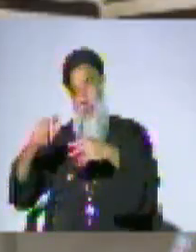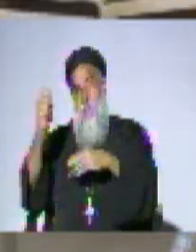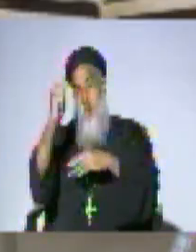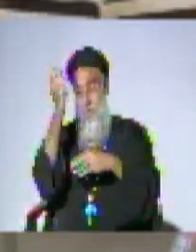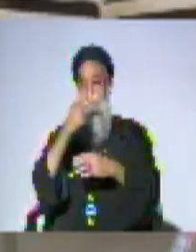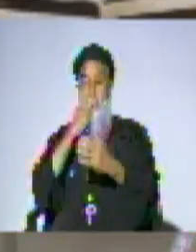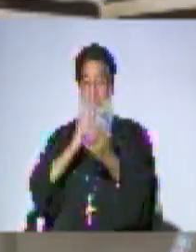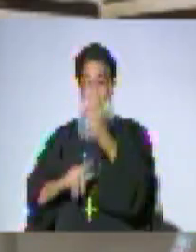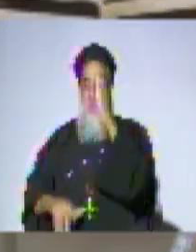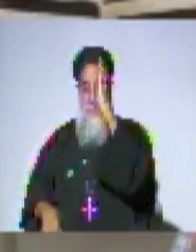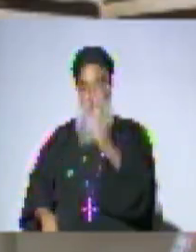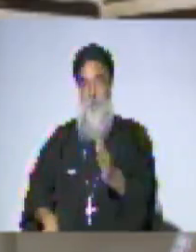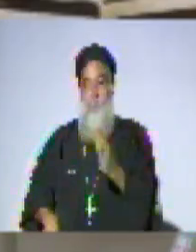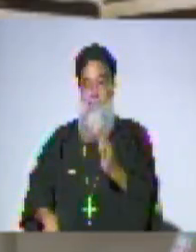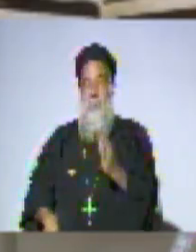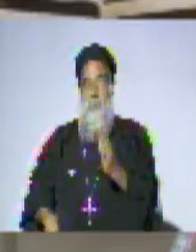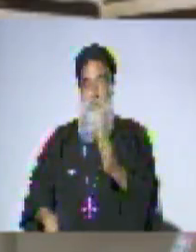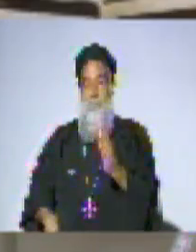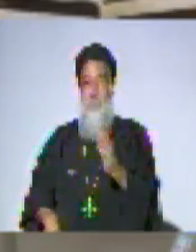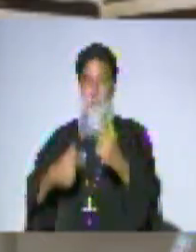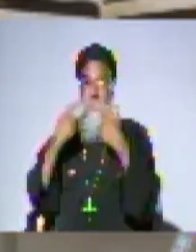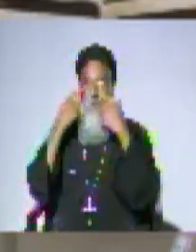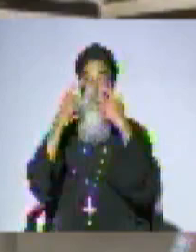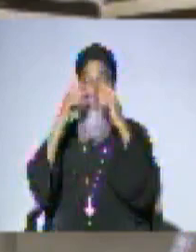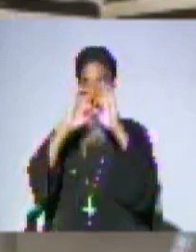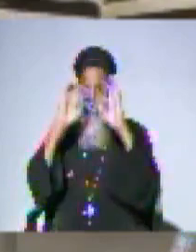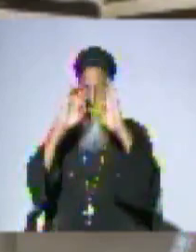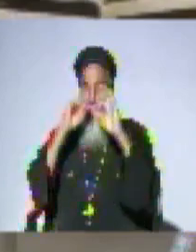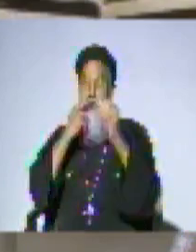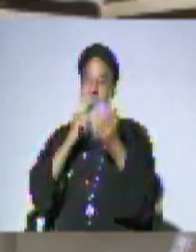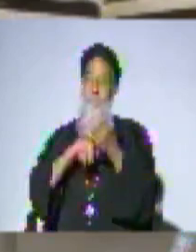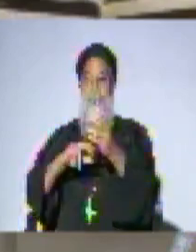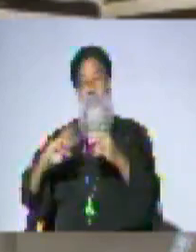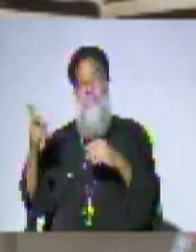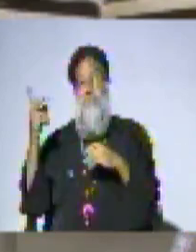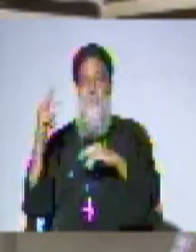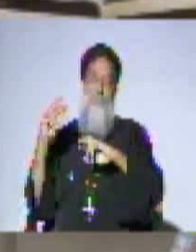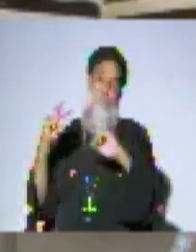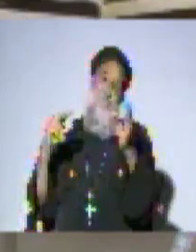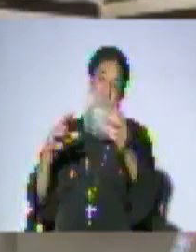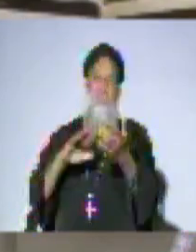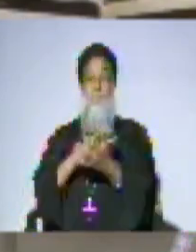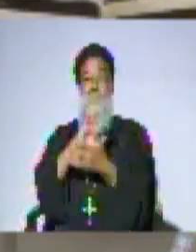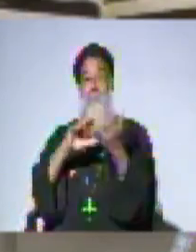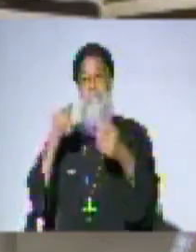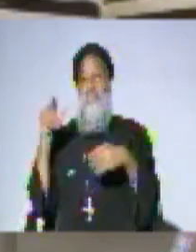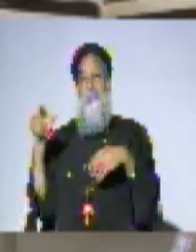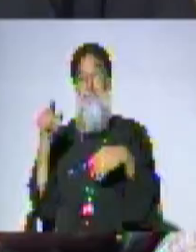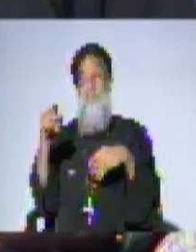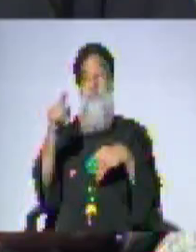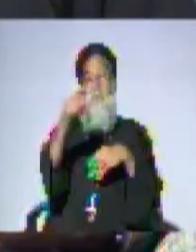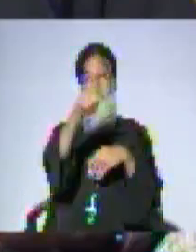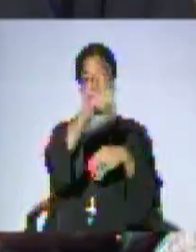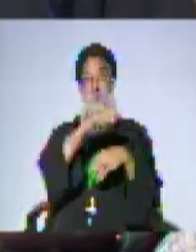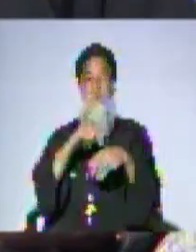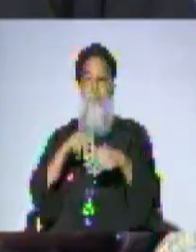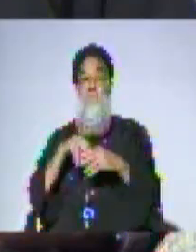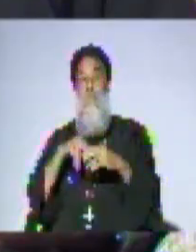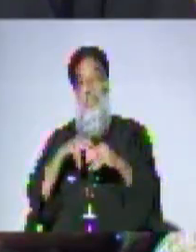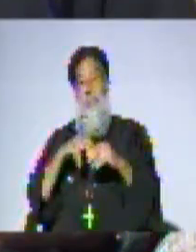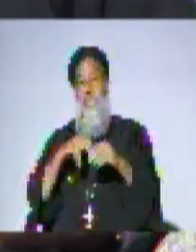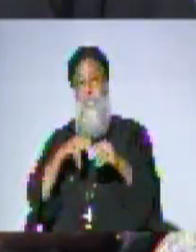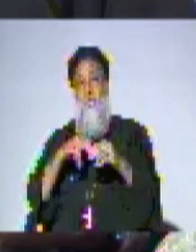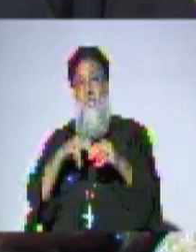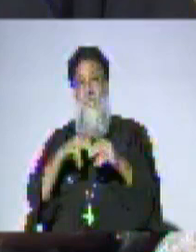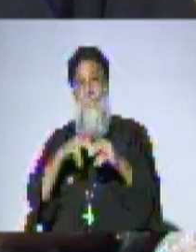الآية أو مختلفة عن هدف الآية، هي دي بقى المشكلة. والحالة بتاع سيدنا إن إحنا نرجع